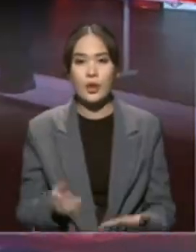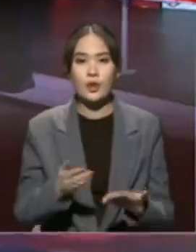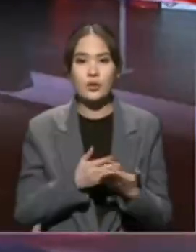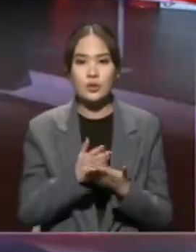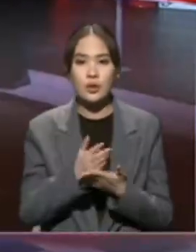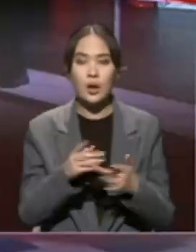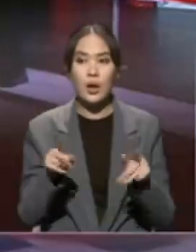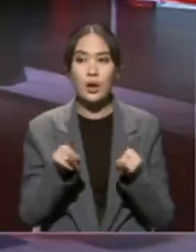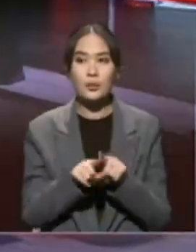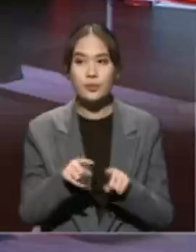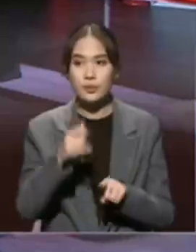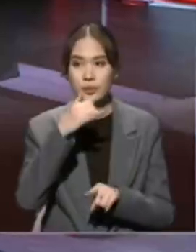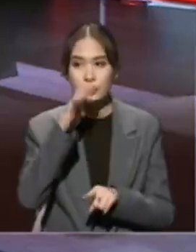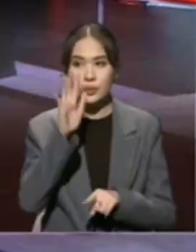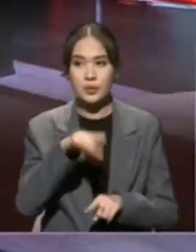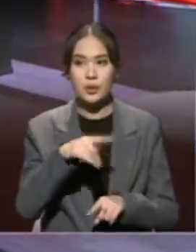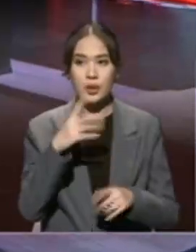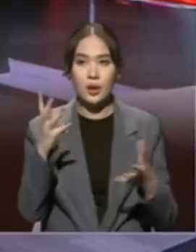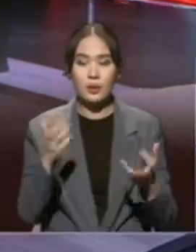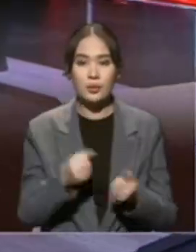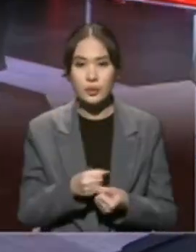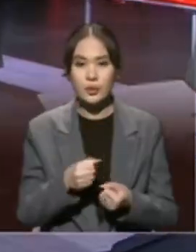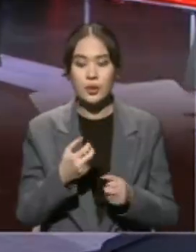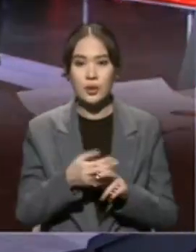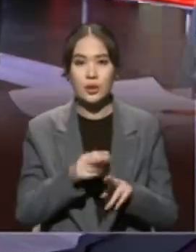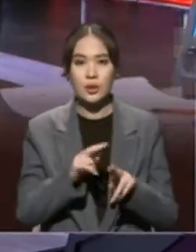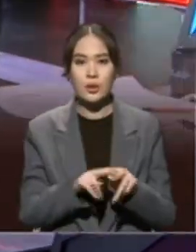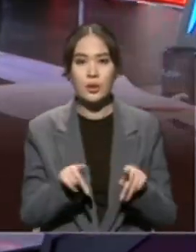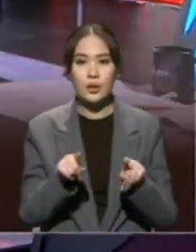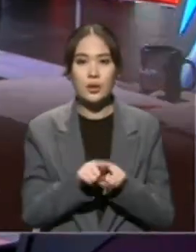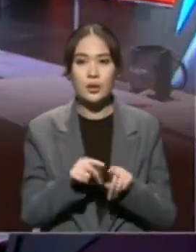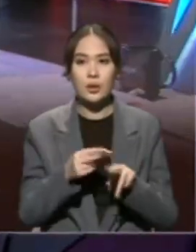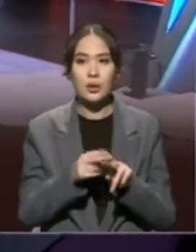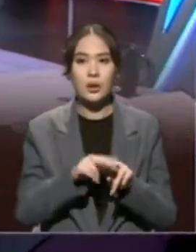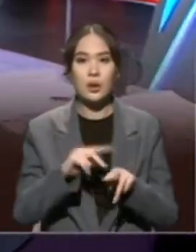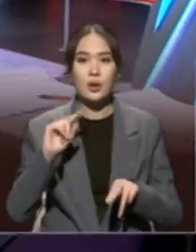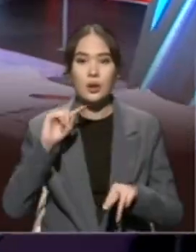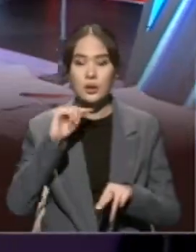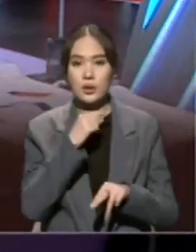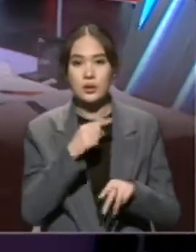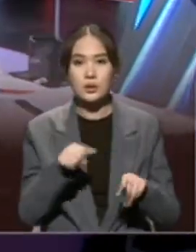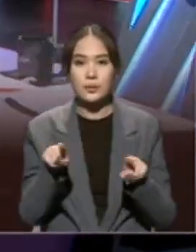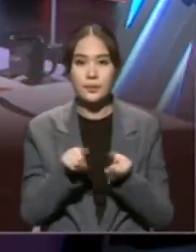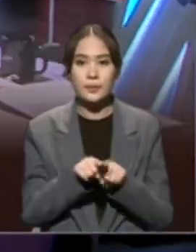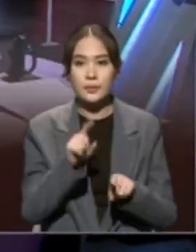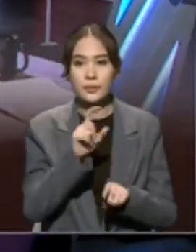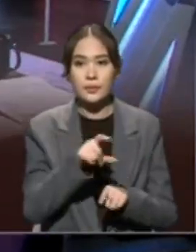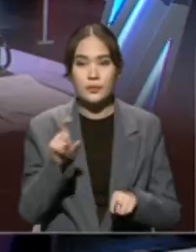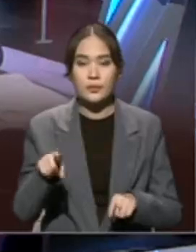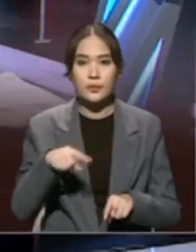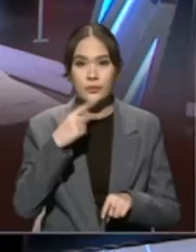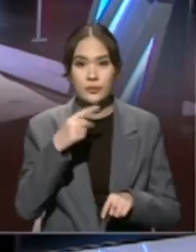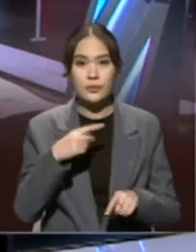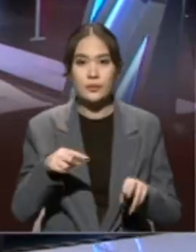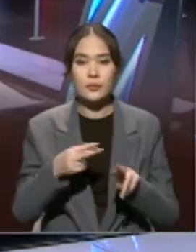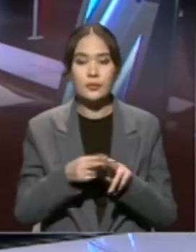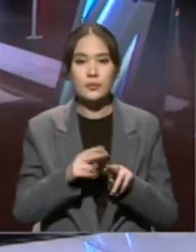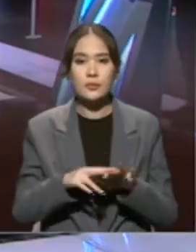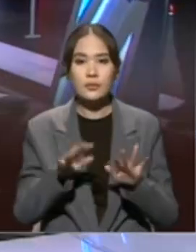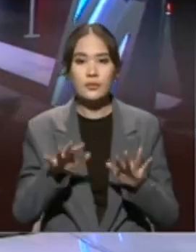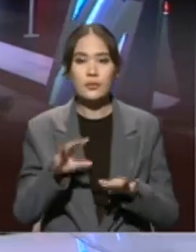былай қабылдауға болмайды. Иә, оны өйткені мысалы экономистер ретінде айтатын болсақ, сіз ол жерге